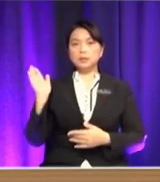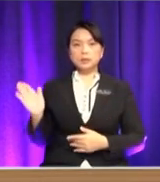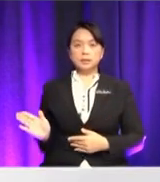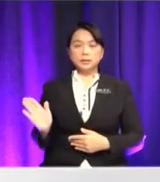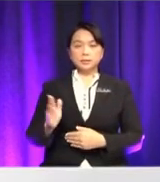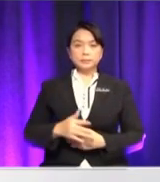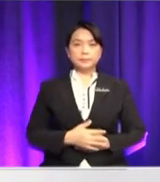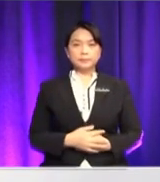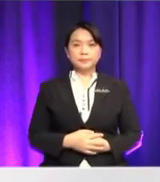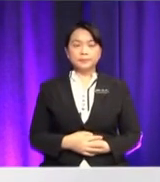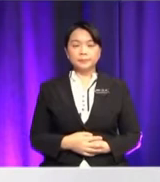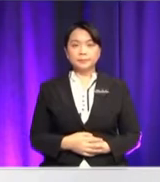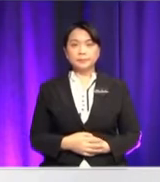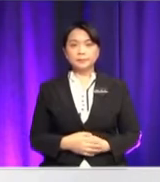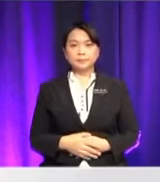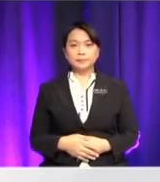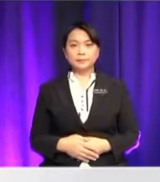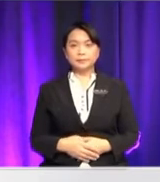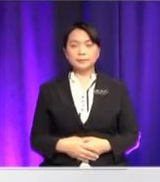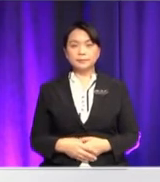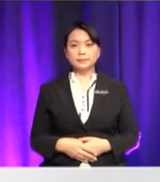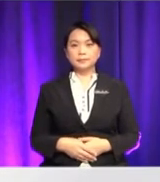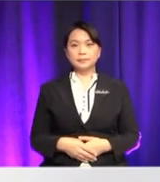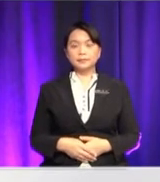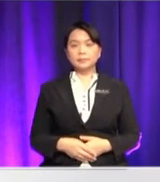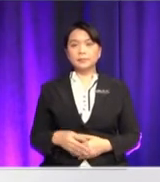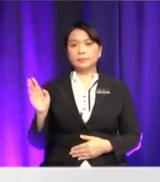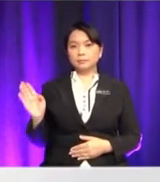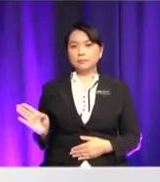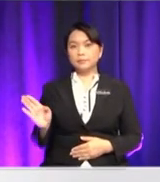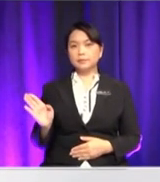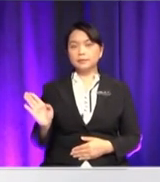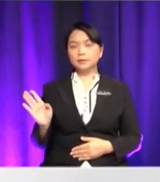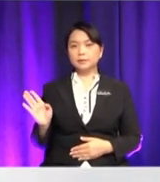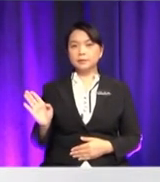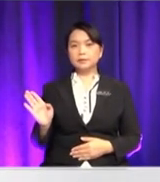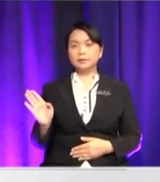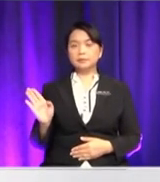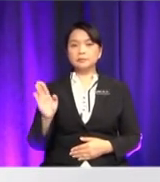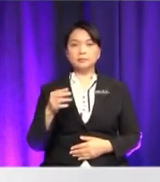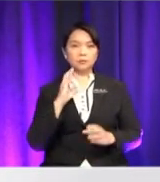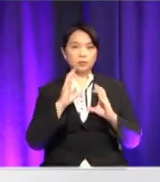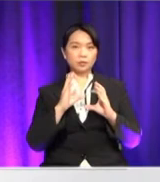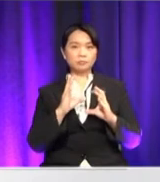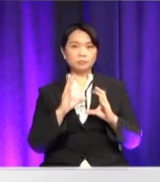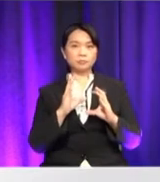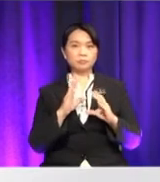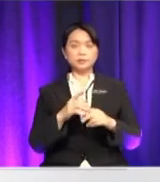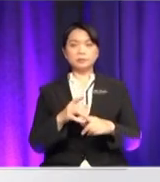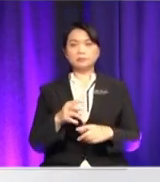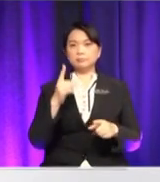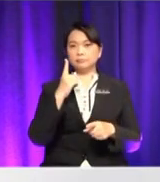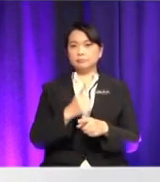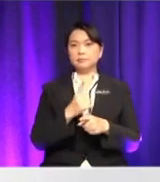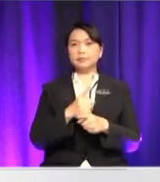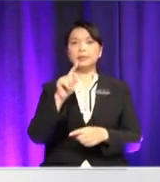kesiapan dicoba tuh ah Hafiza webbing layar ngomong teh dengan Iya bagus tepat betul